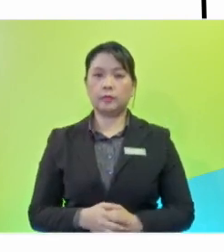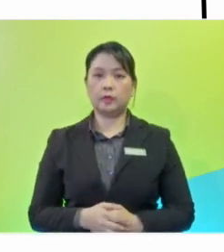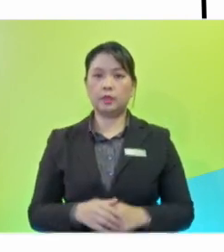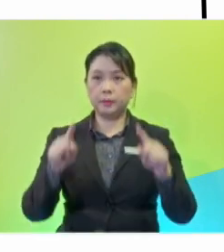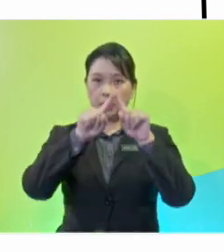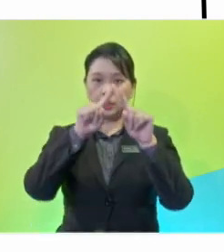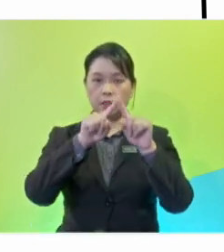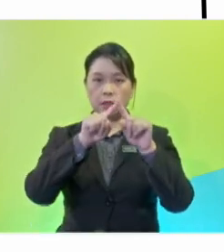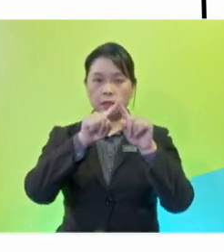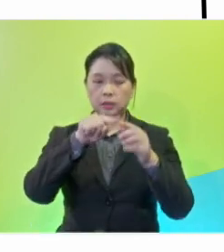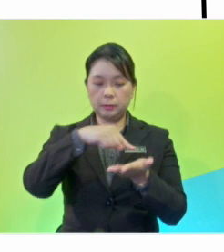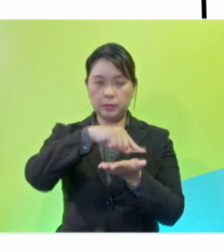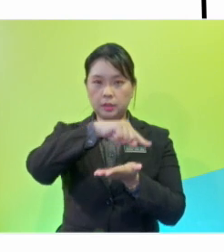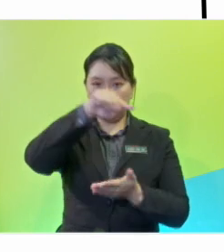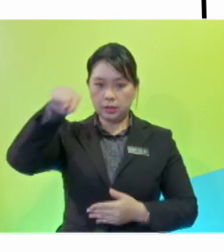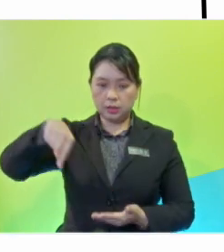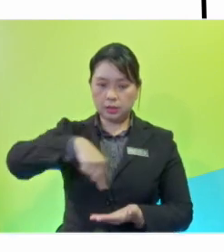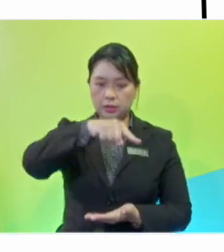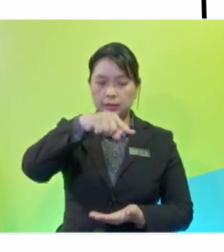mencari jarak